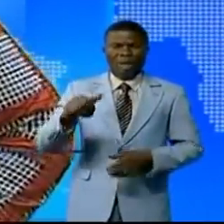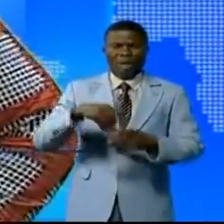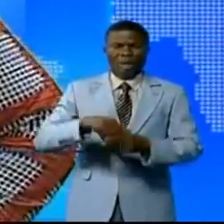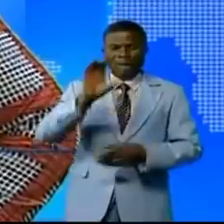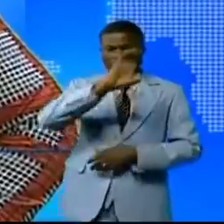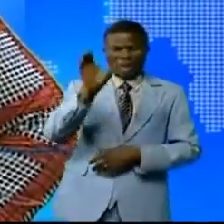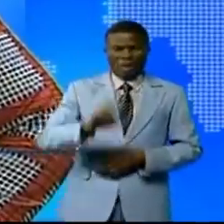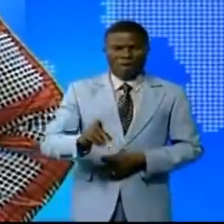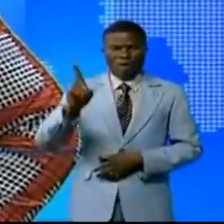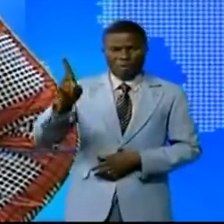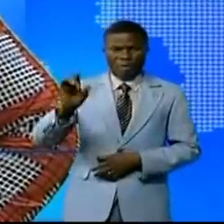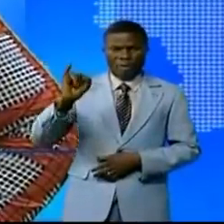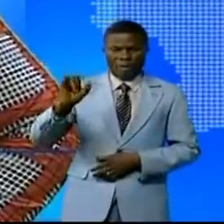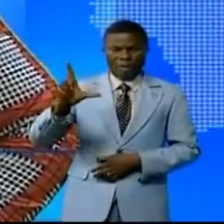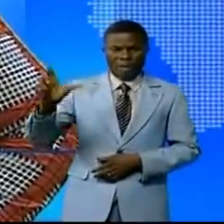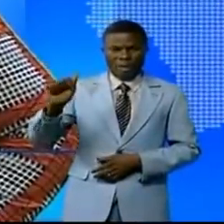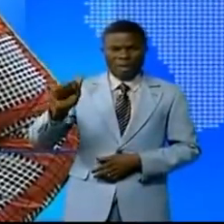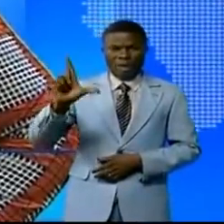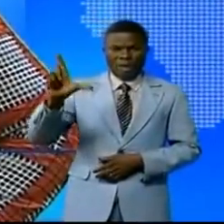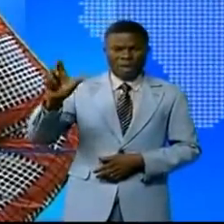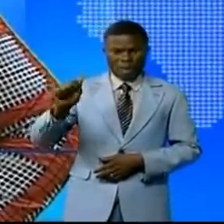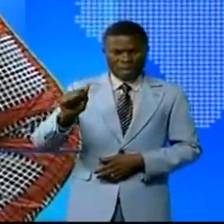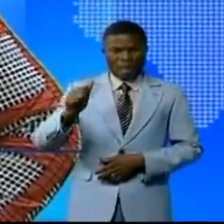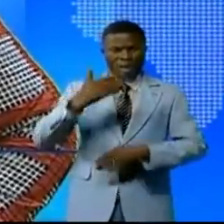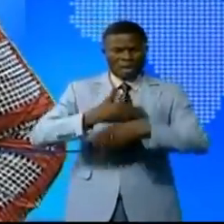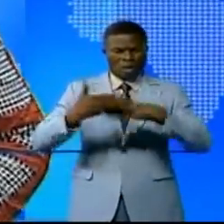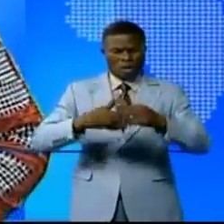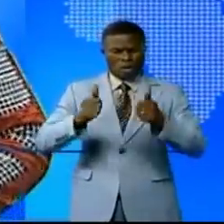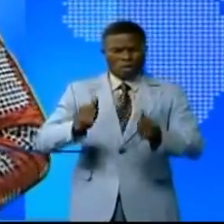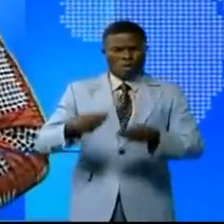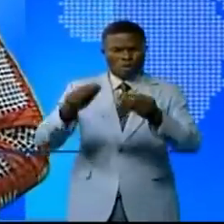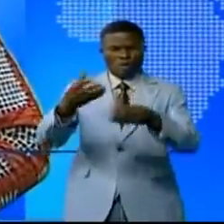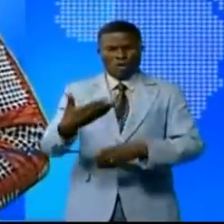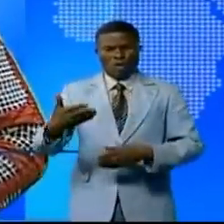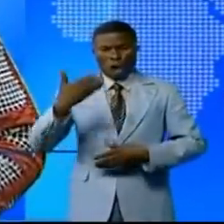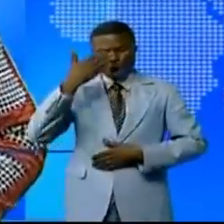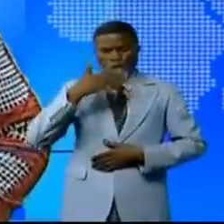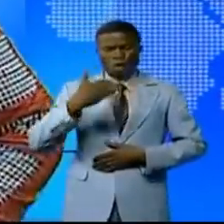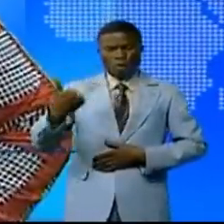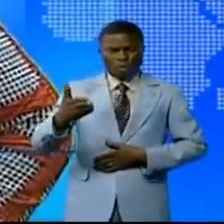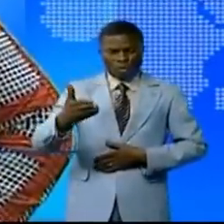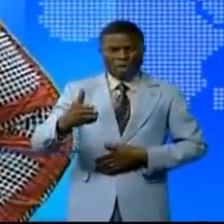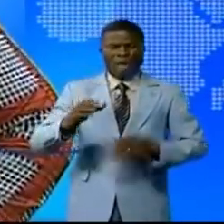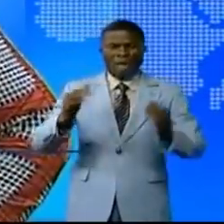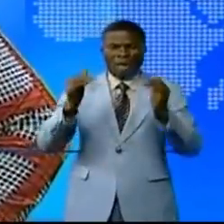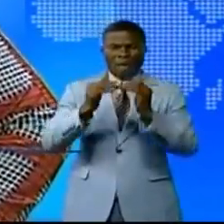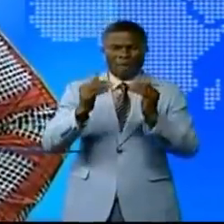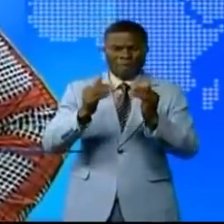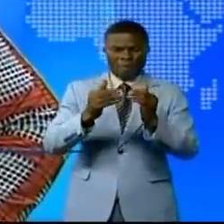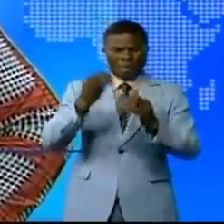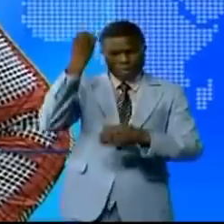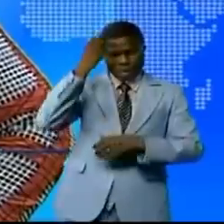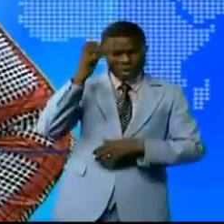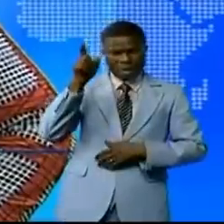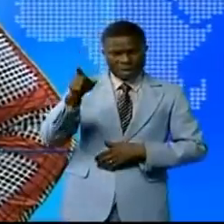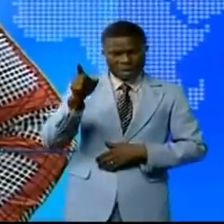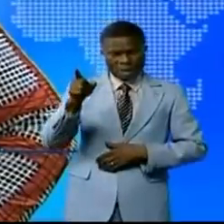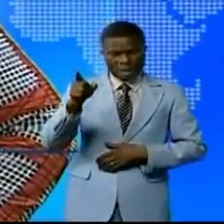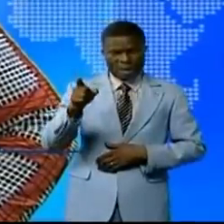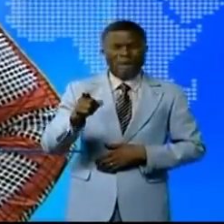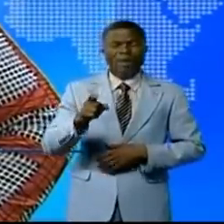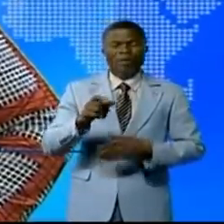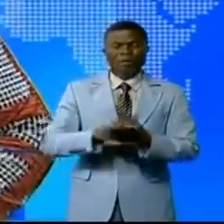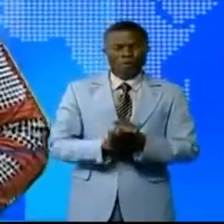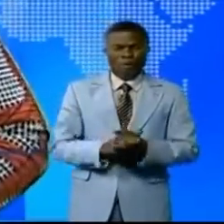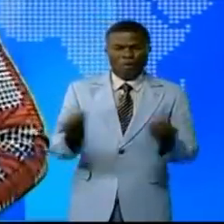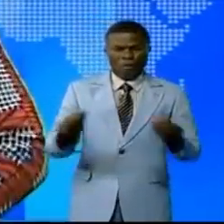été complètement réhabilité et doté des équipements médicaux répondant aux normes. Cette infrastructure sanitaire a